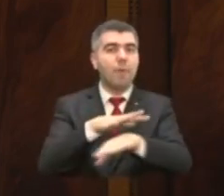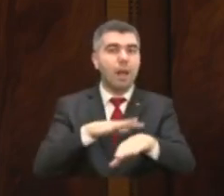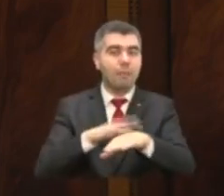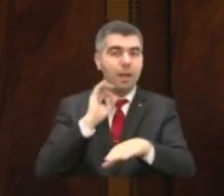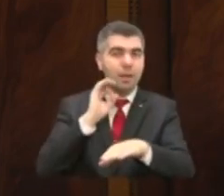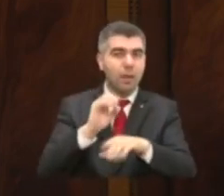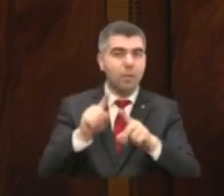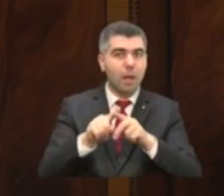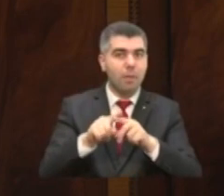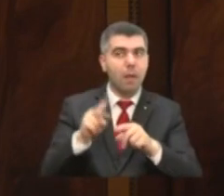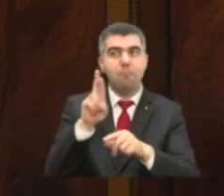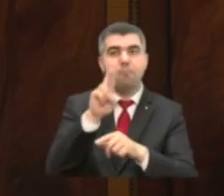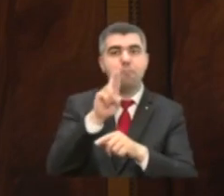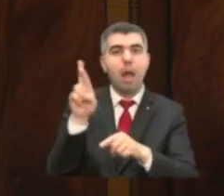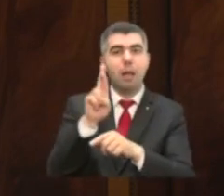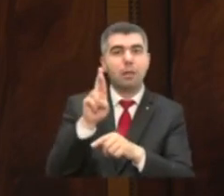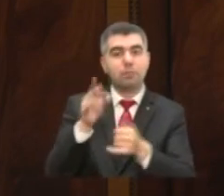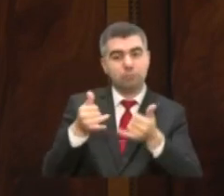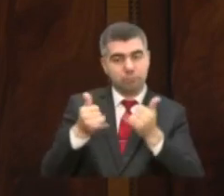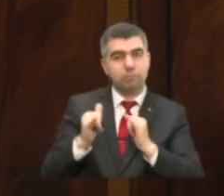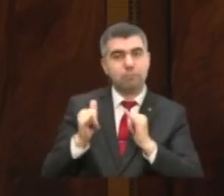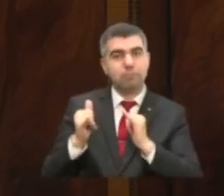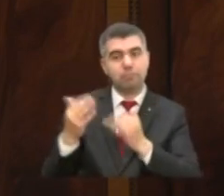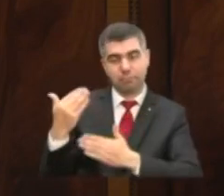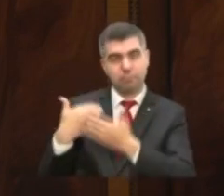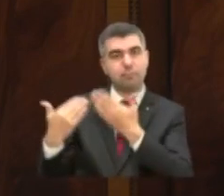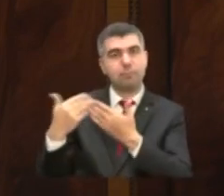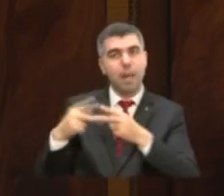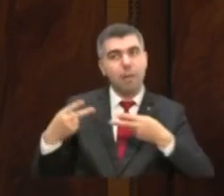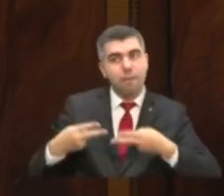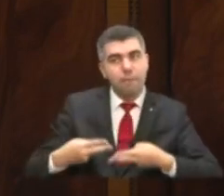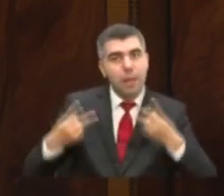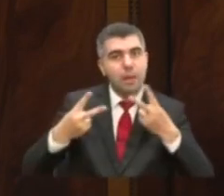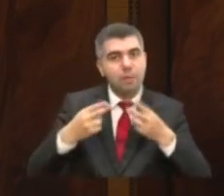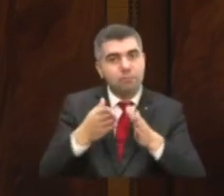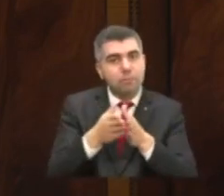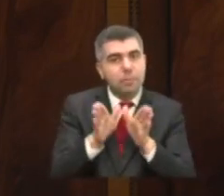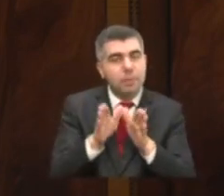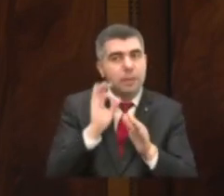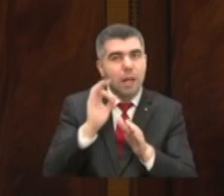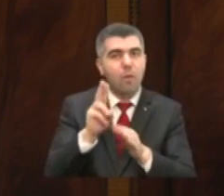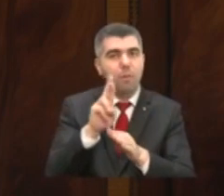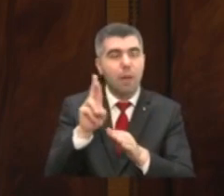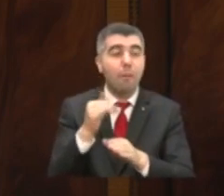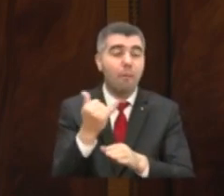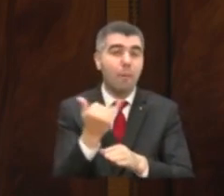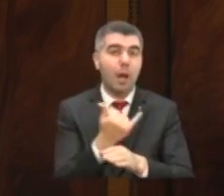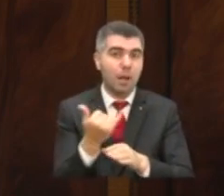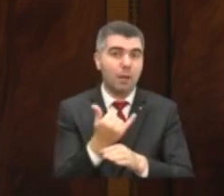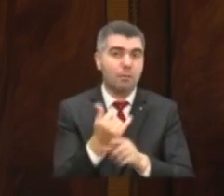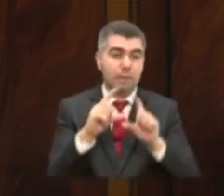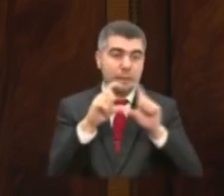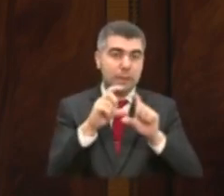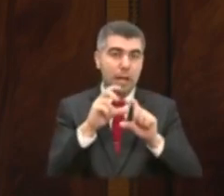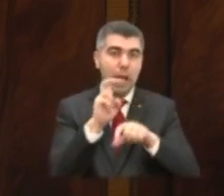اللي كان فيه الإطلاق ديالها. وفي هذه المرحلة المبادرة للتنمية البشرية غيتولي عندها واحد الدور أكبر،